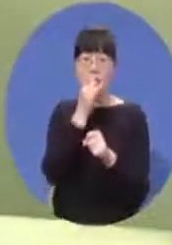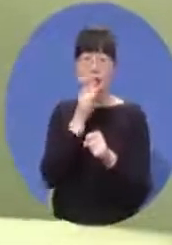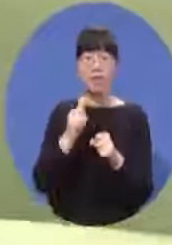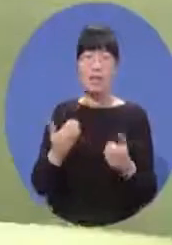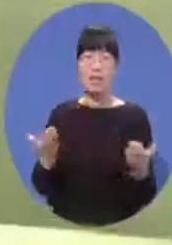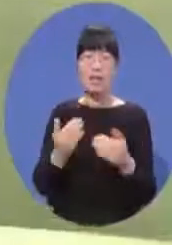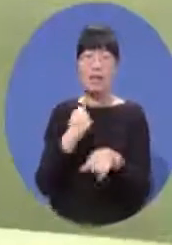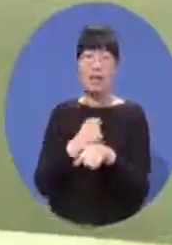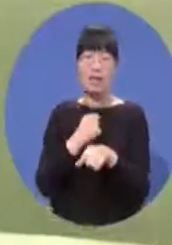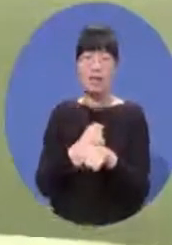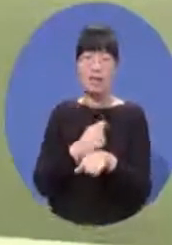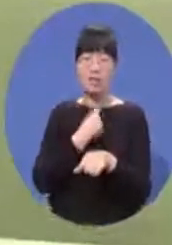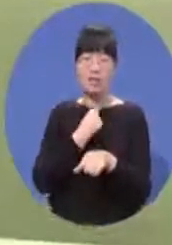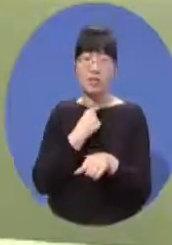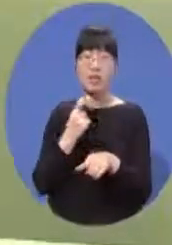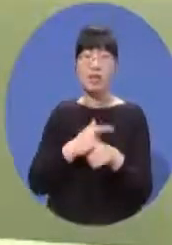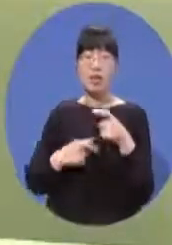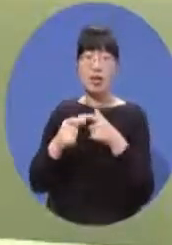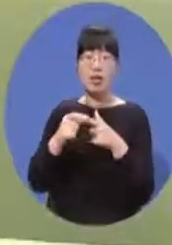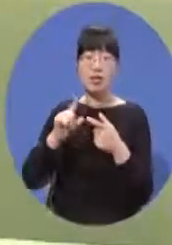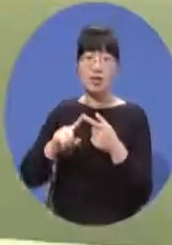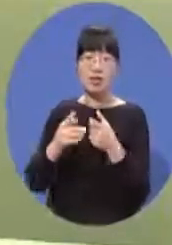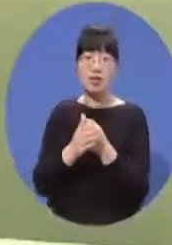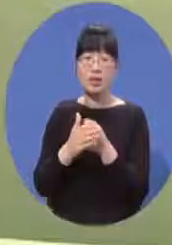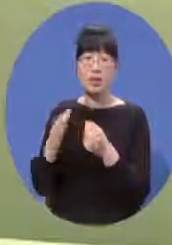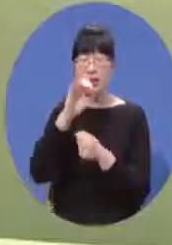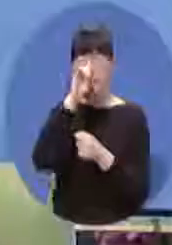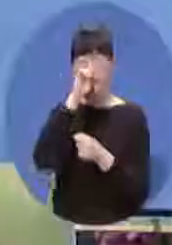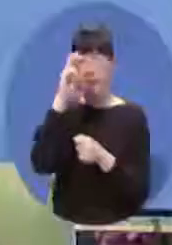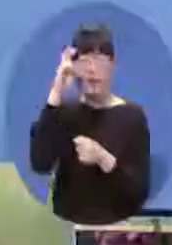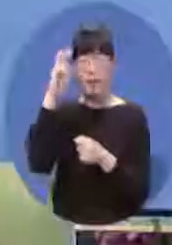한번 그 작업을 한번 해보시면은 훨씬 그것 때문에 좀 더 좋아지게 될 것 같아요. 그래.